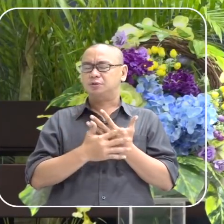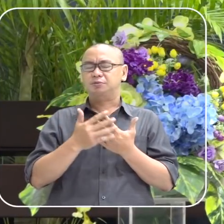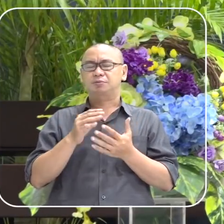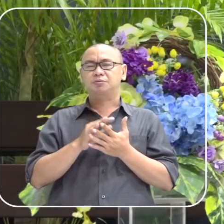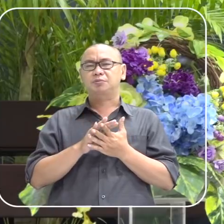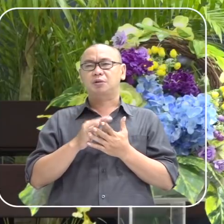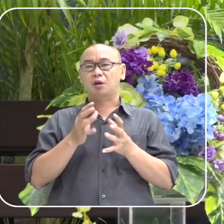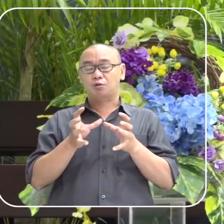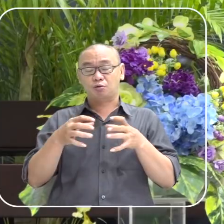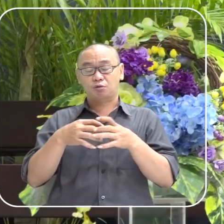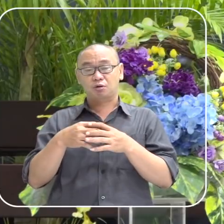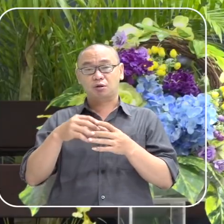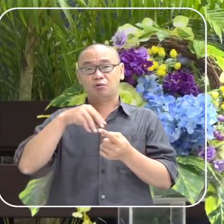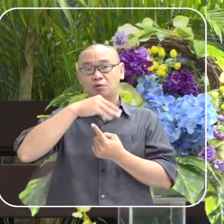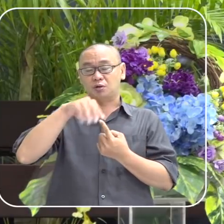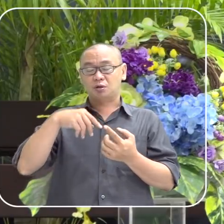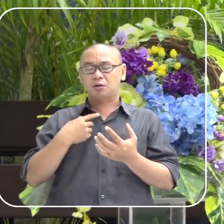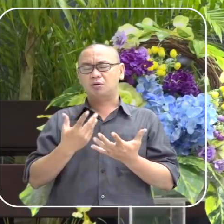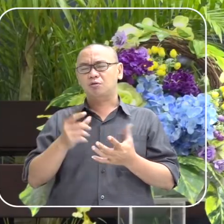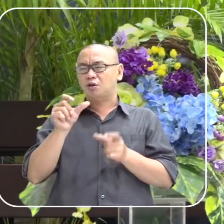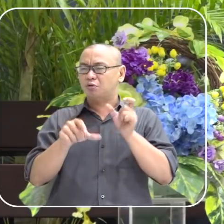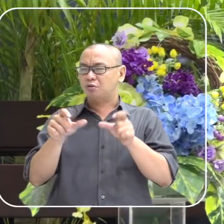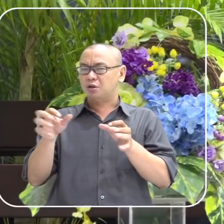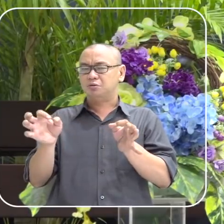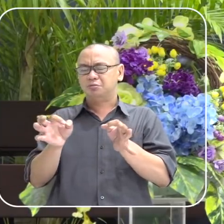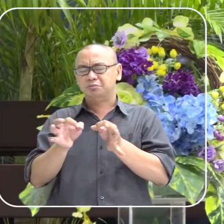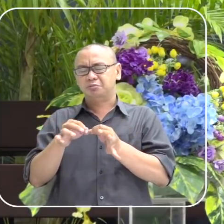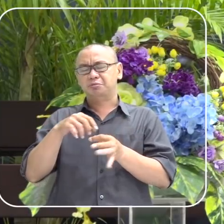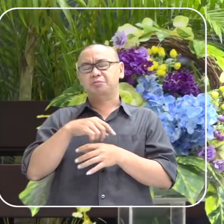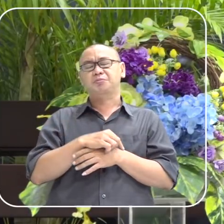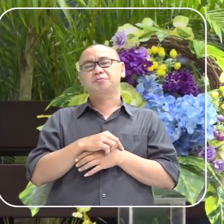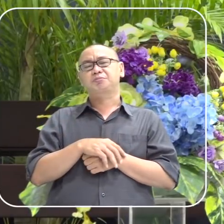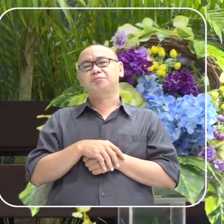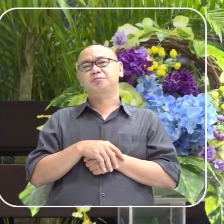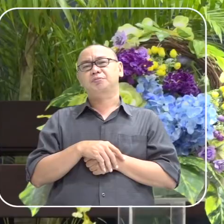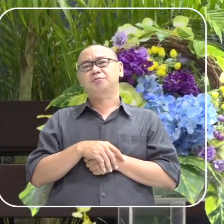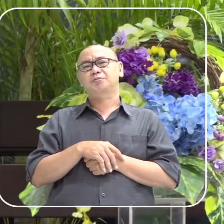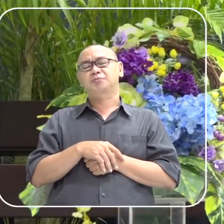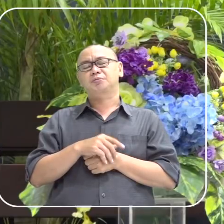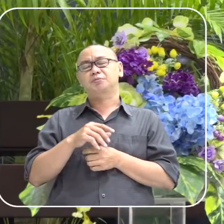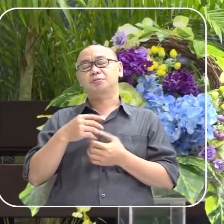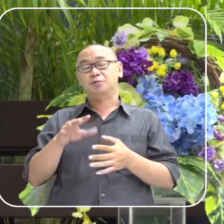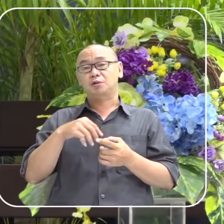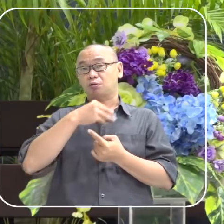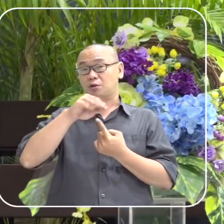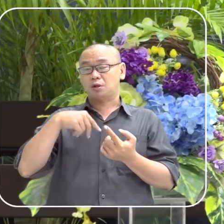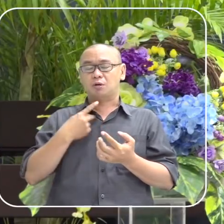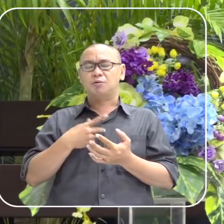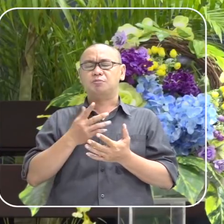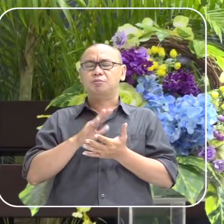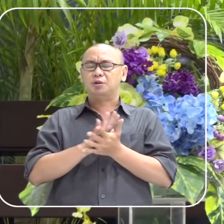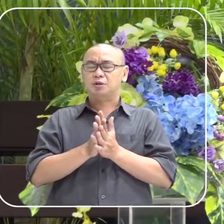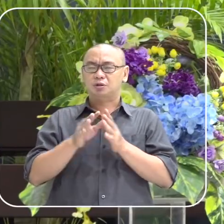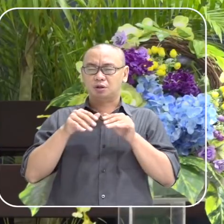keluarga kami maupun orang-orang di sekitar kami, agar keluarga kami boleh menjadi